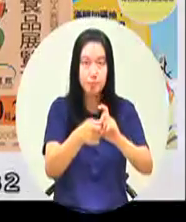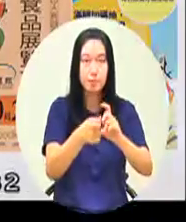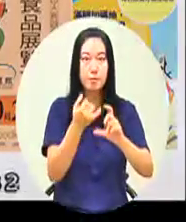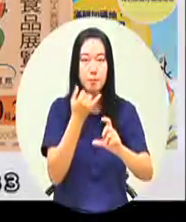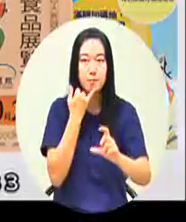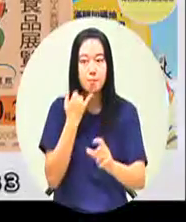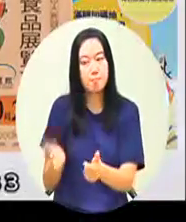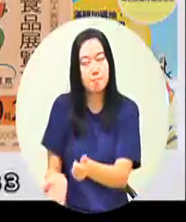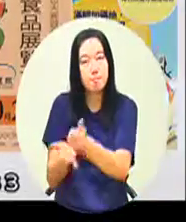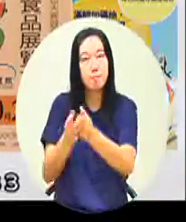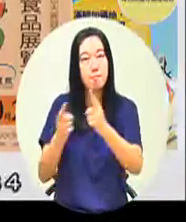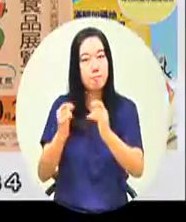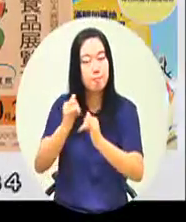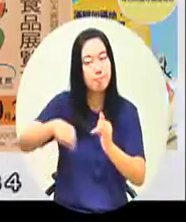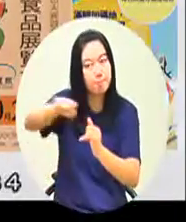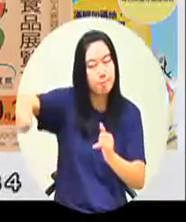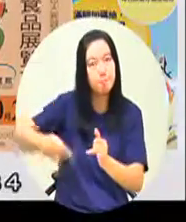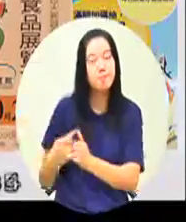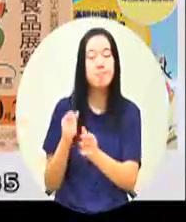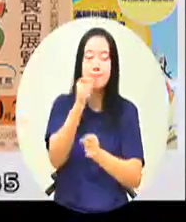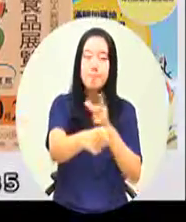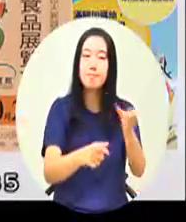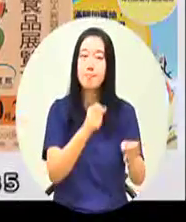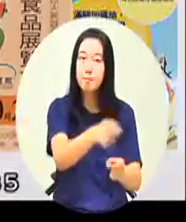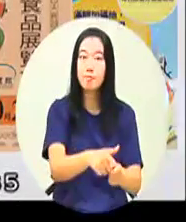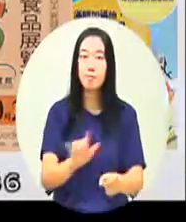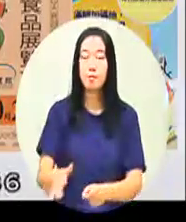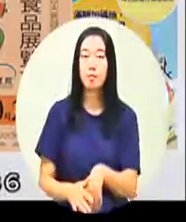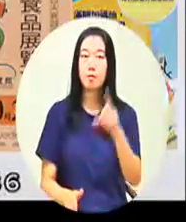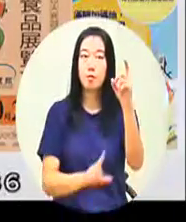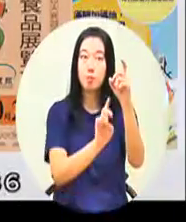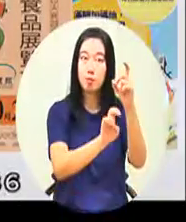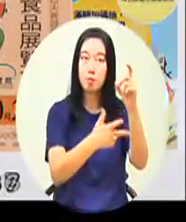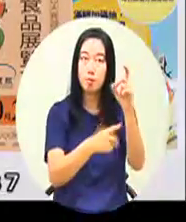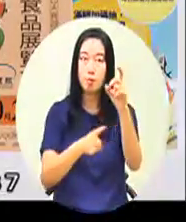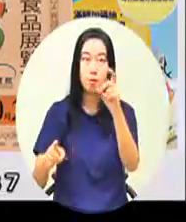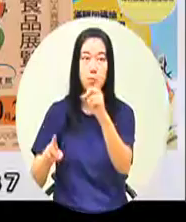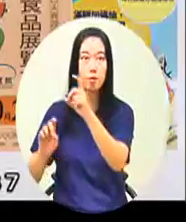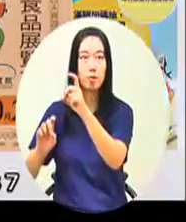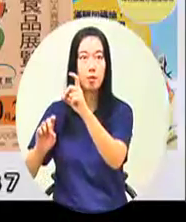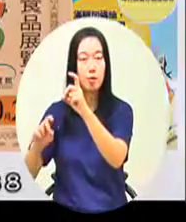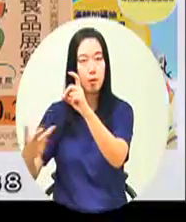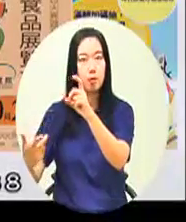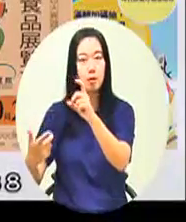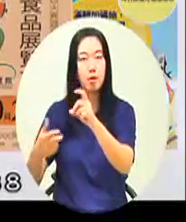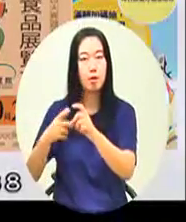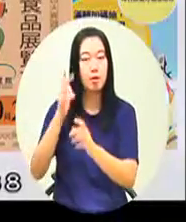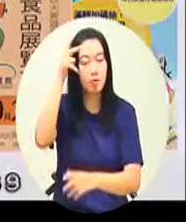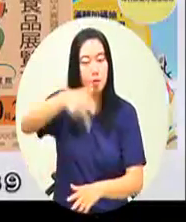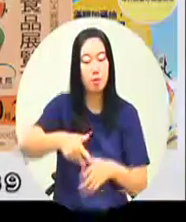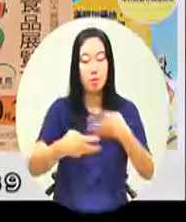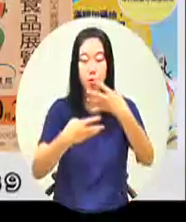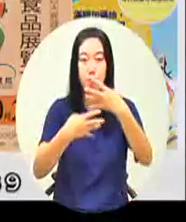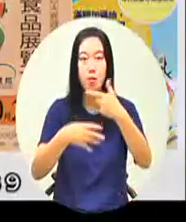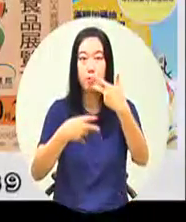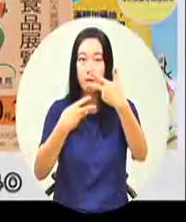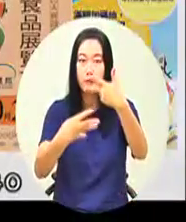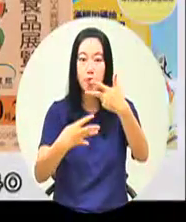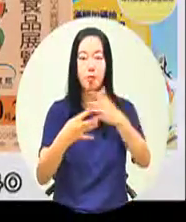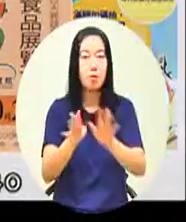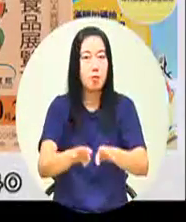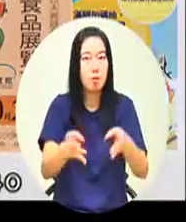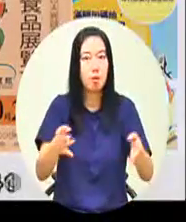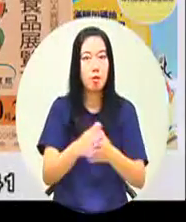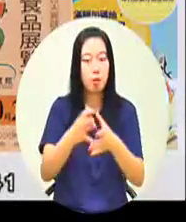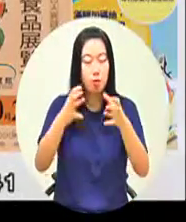品。还有在10月27号以及10月3号，也就是下周四开始，在高雄展览馆也要举办整个高雄国际食